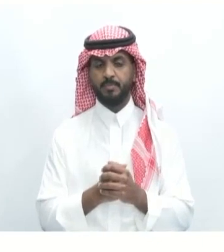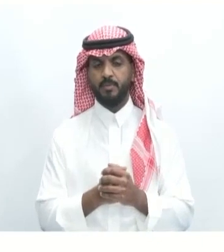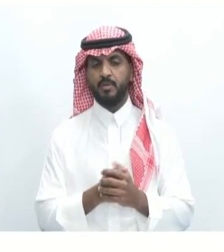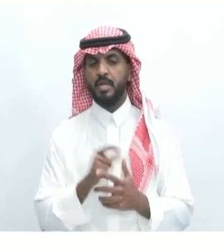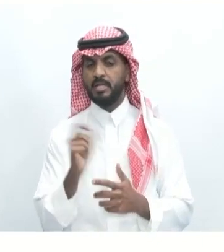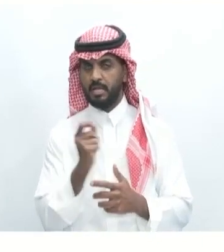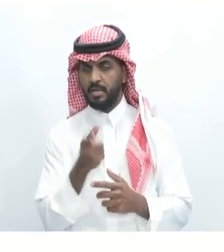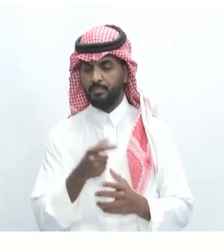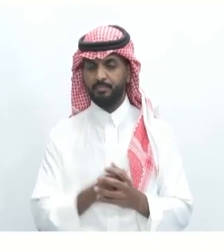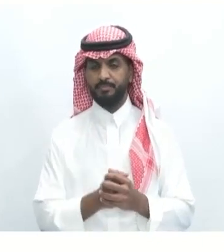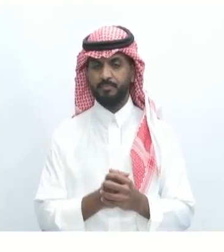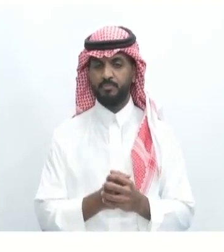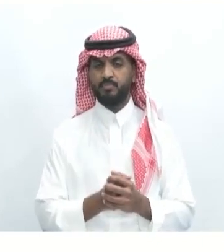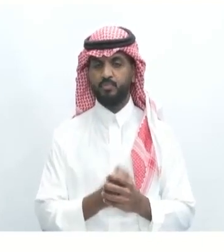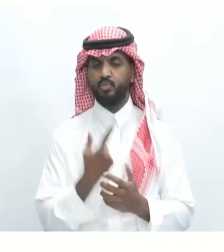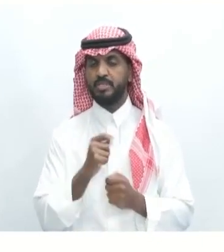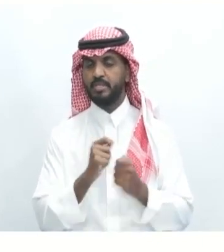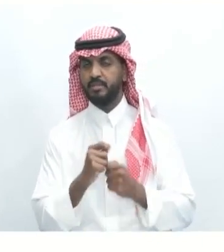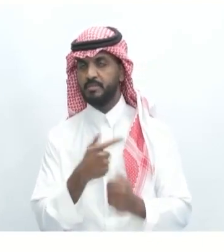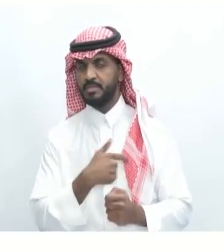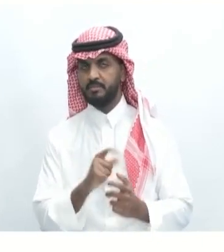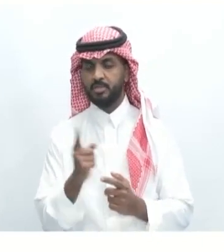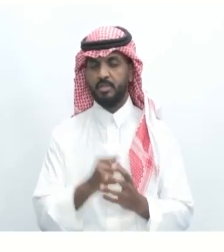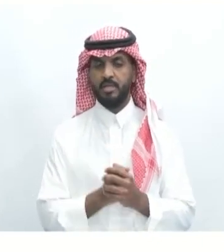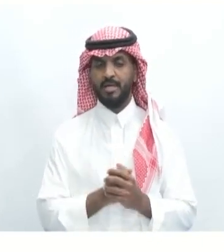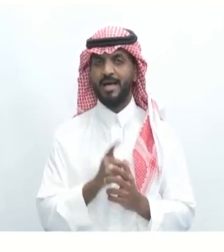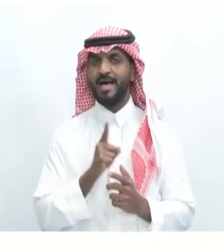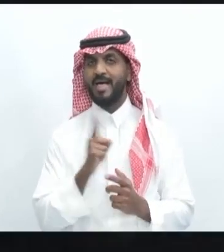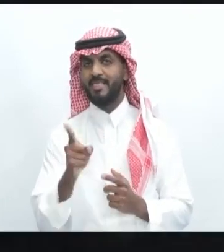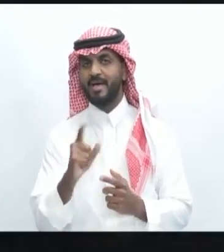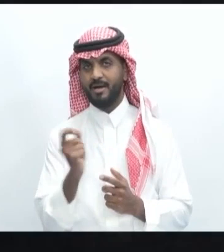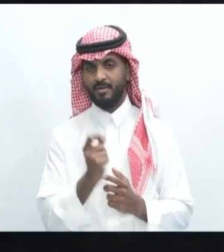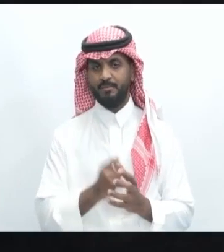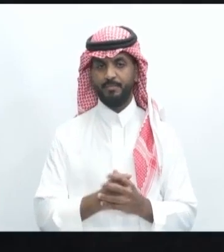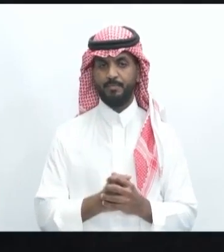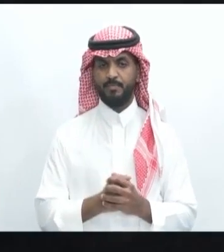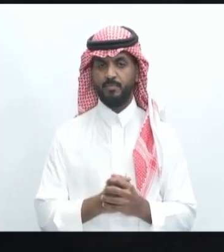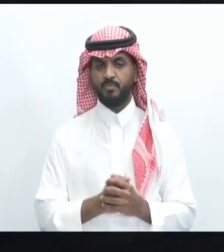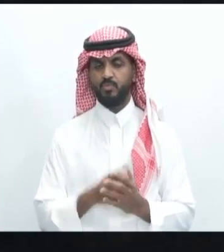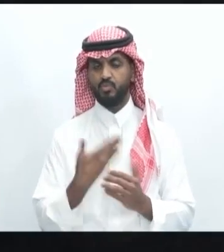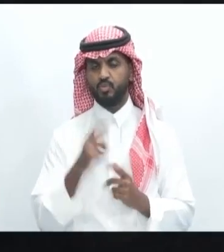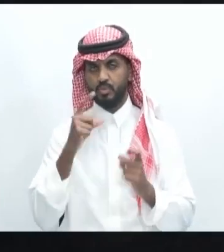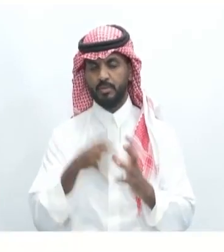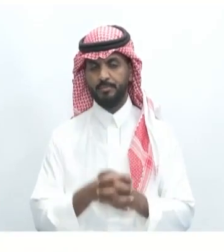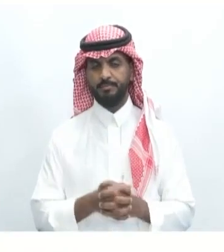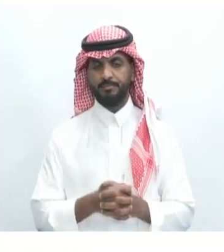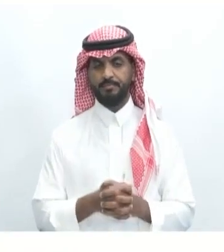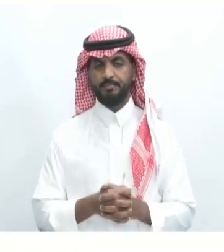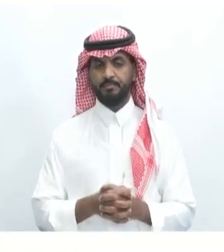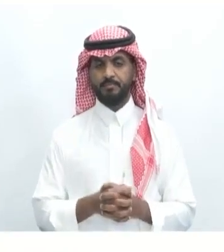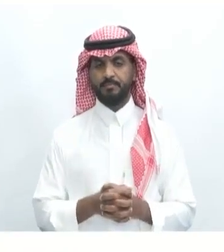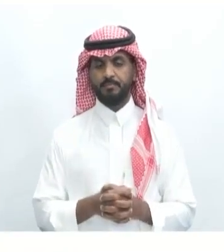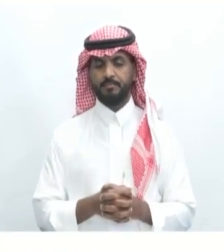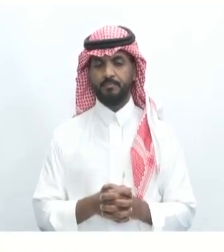لدينا قلم اريد ان استخدم اسم الاشاره اقول هذا قلم الصوره التي تليها هنا